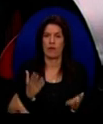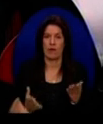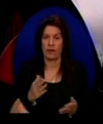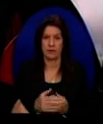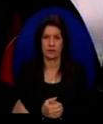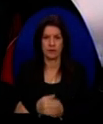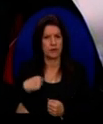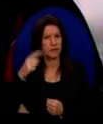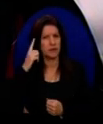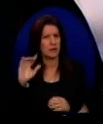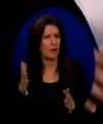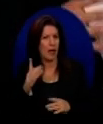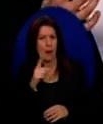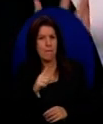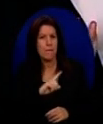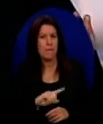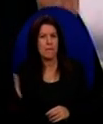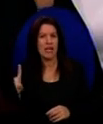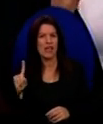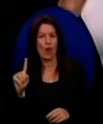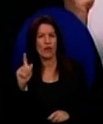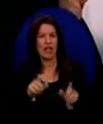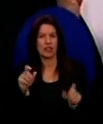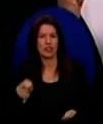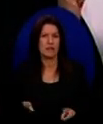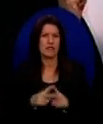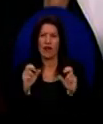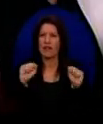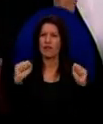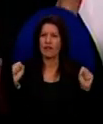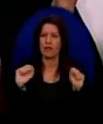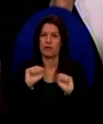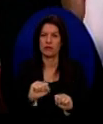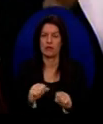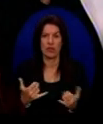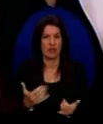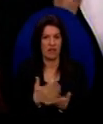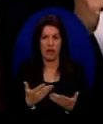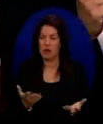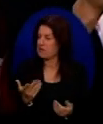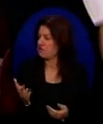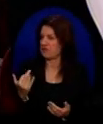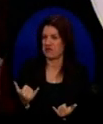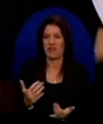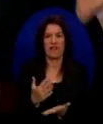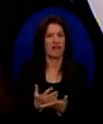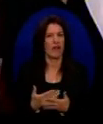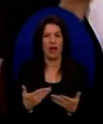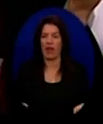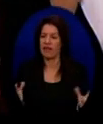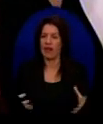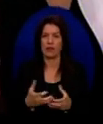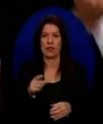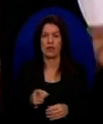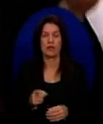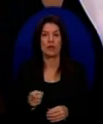צרפתים לרחוב או משהו כזה, זה היה משהו ענק. נכון, עכשיו היום זה לא יכול לקרות. היא לא קיימת, למרות שהייתה עלייה